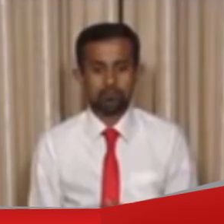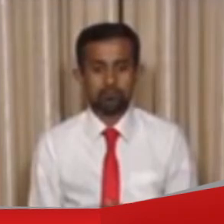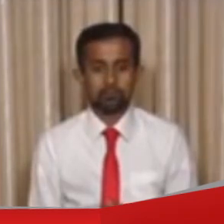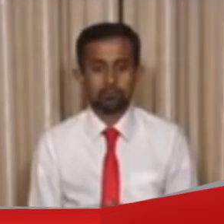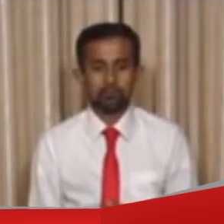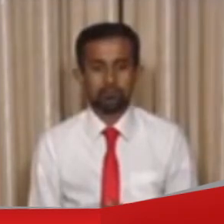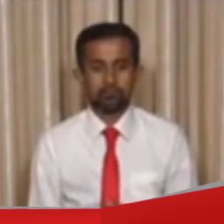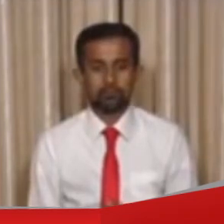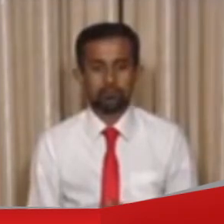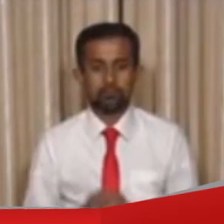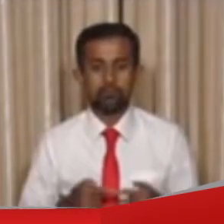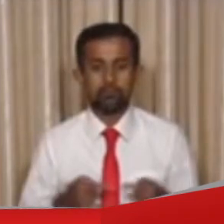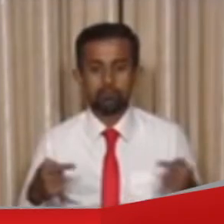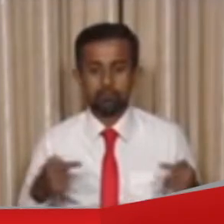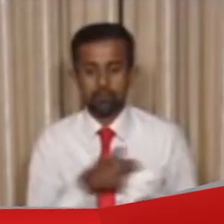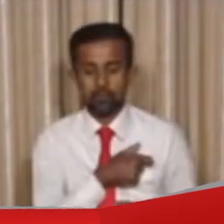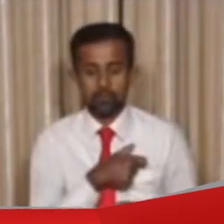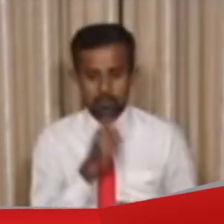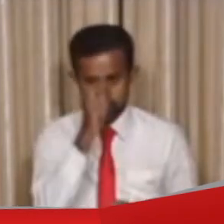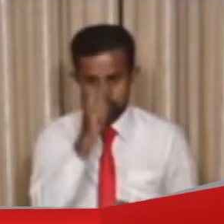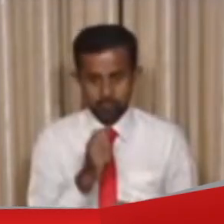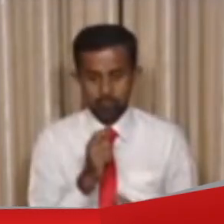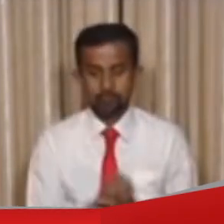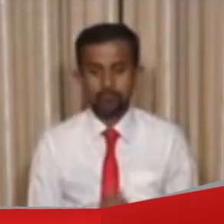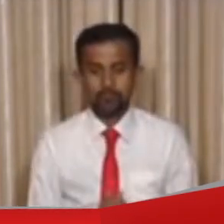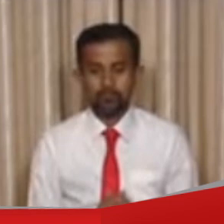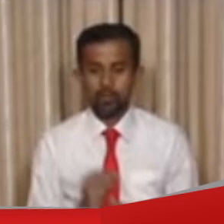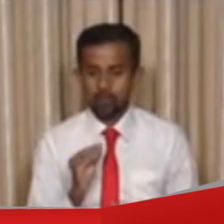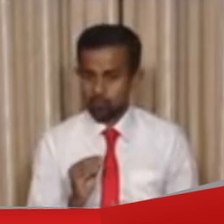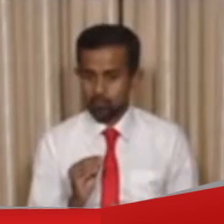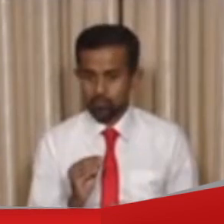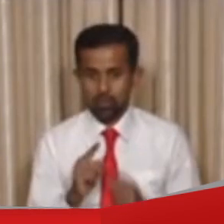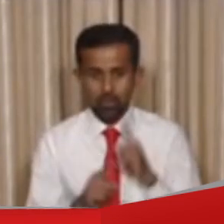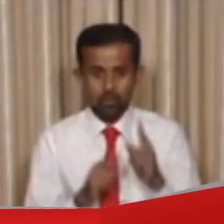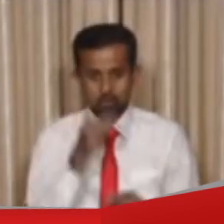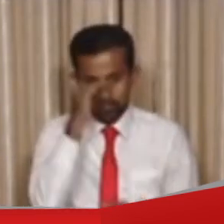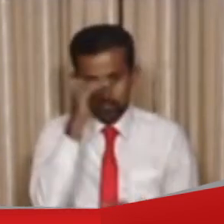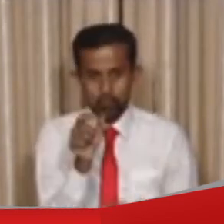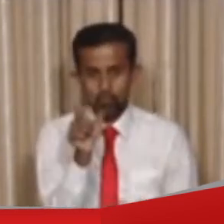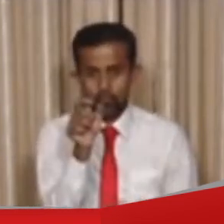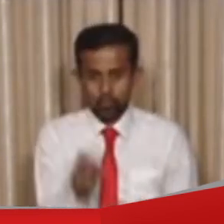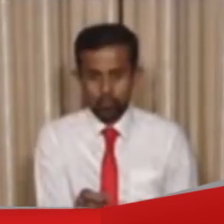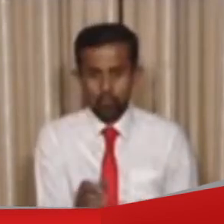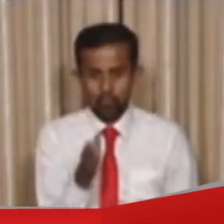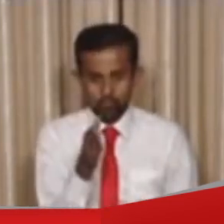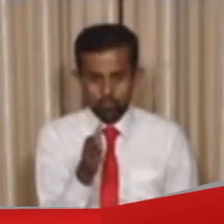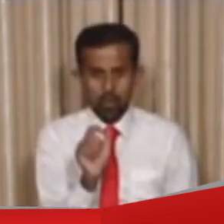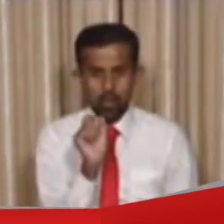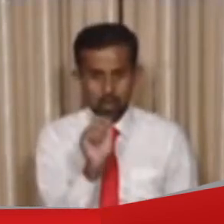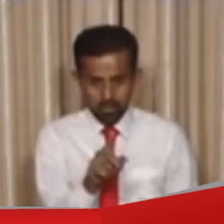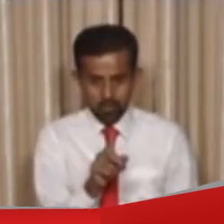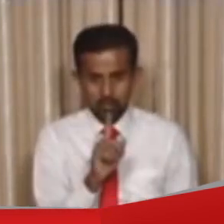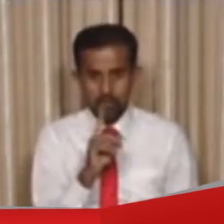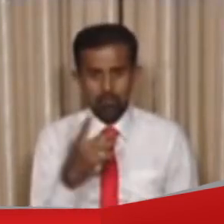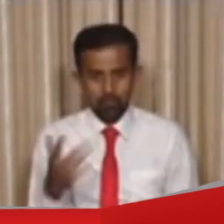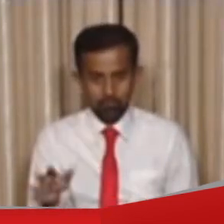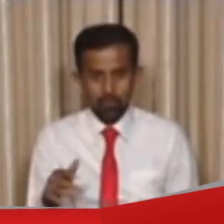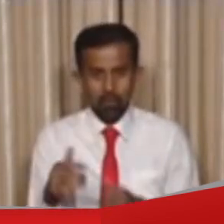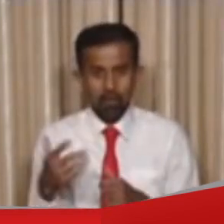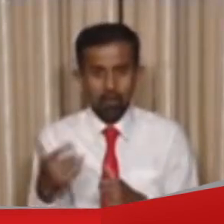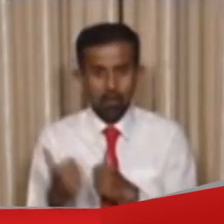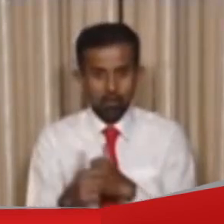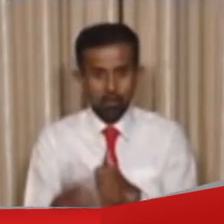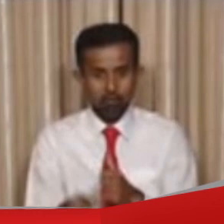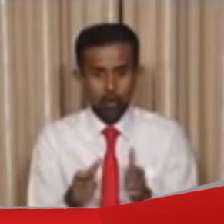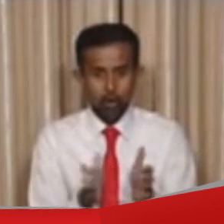ඔව්, පක්ෂනායකයන්නේ නැහැ. නමුත් ගරු කථානායකතුමා, ඔබතුමා නම් කරලා ප්‍රකාශයට පත් කරපු කමිටුව මේ